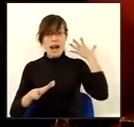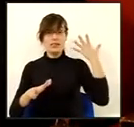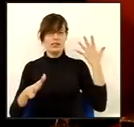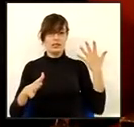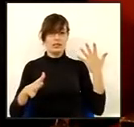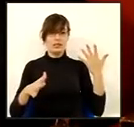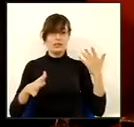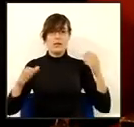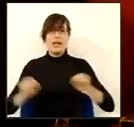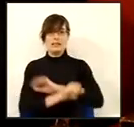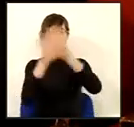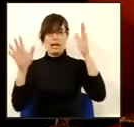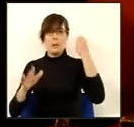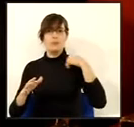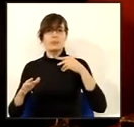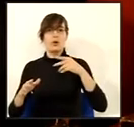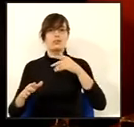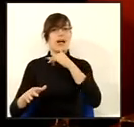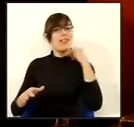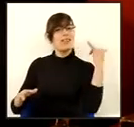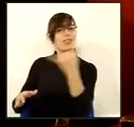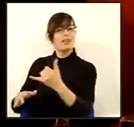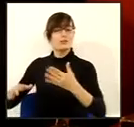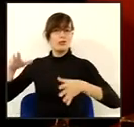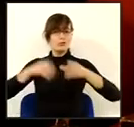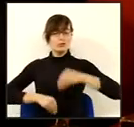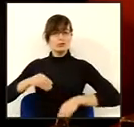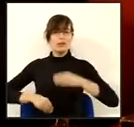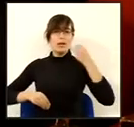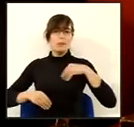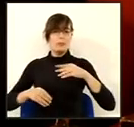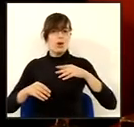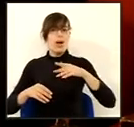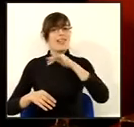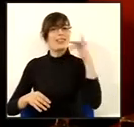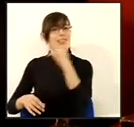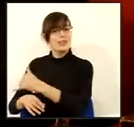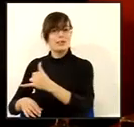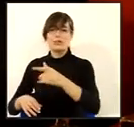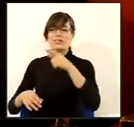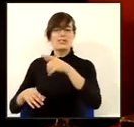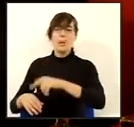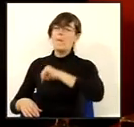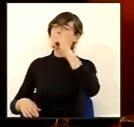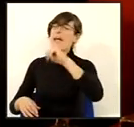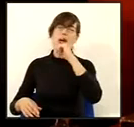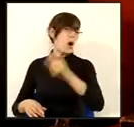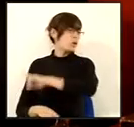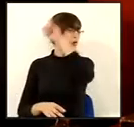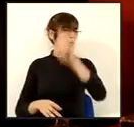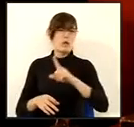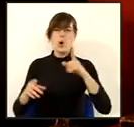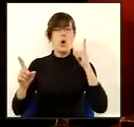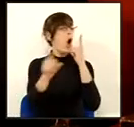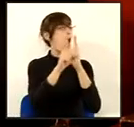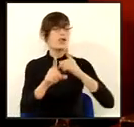clar, els delictes de corrupció són delictes contra la nostra comunitat popular i han de ser considerats com els pitjors delictes que es poden fer contra el